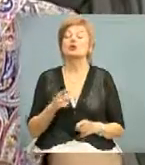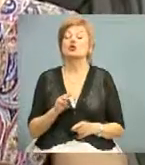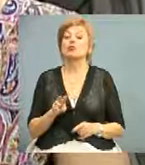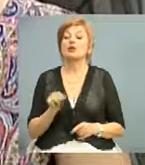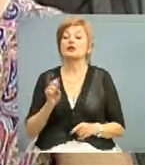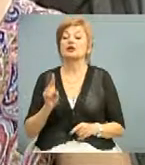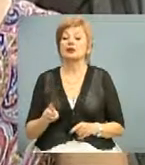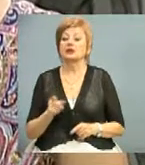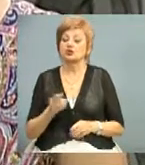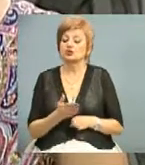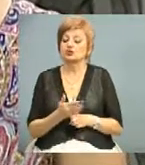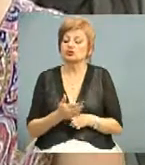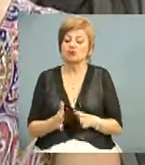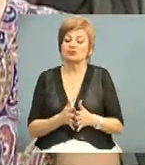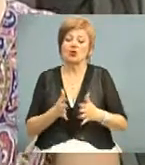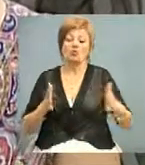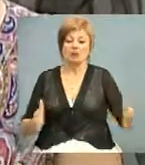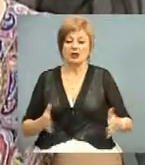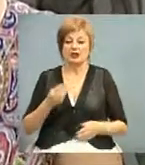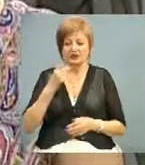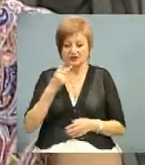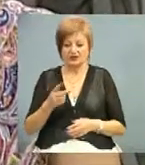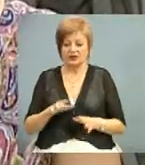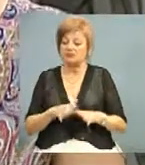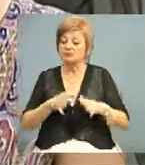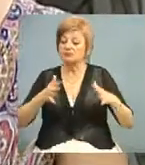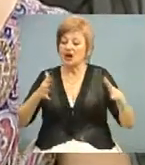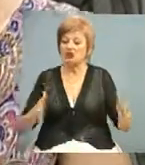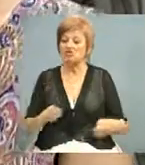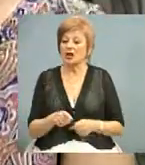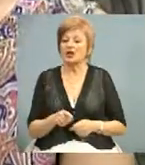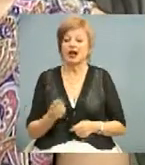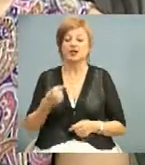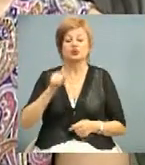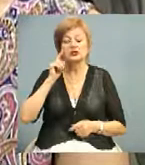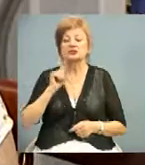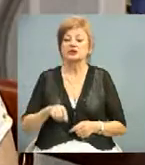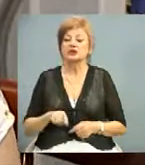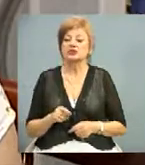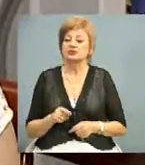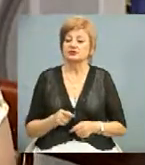він має велику частину землі. Ти ж бачиш, яка велика Австралія. Так. Що тобі відомо про Австралію?